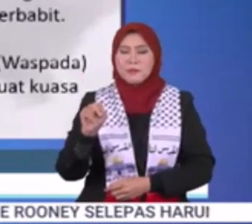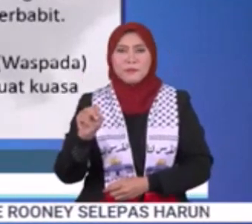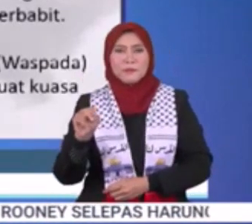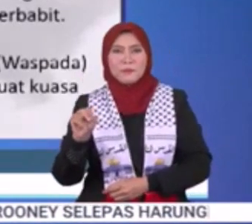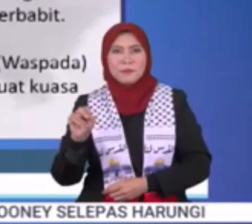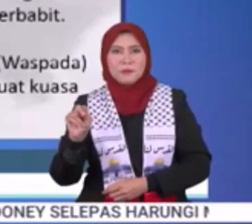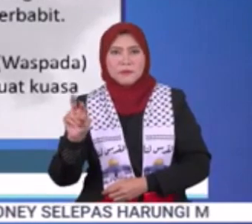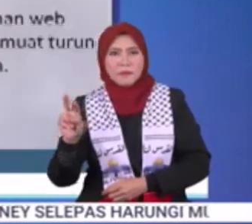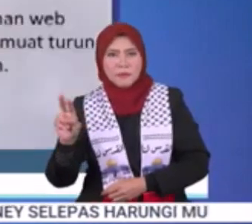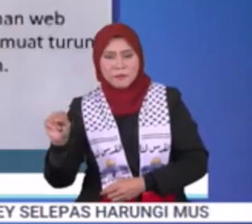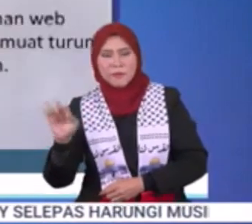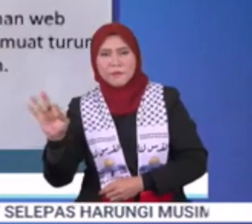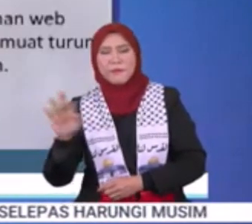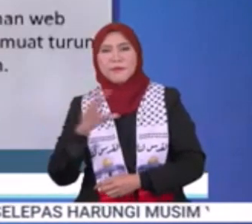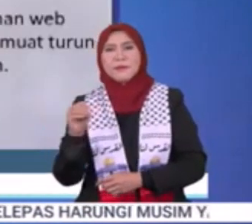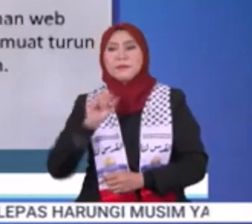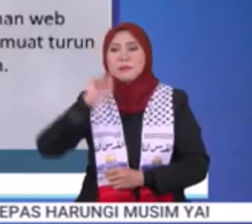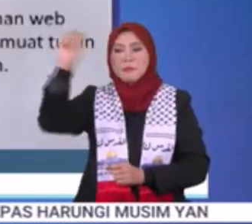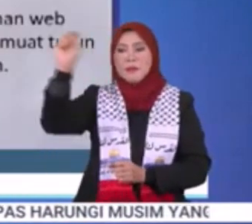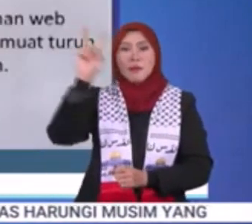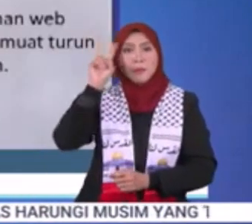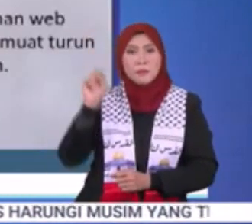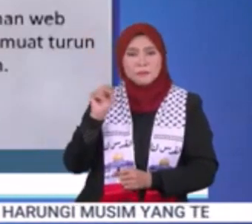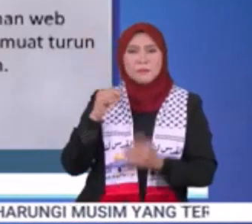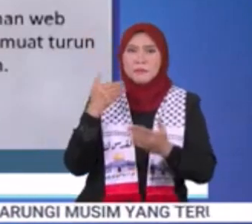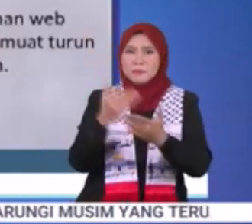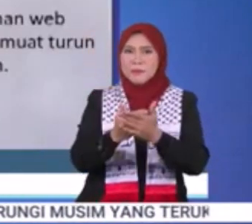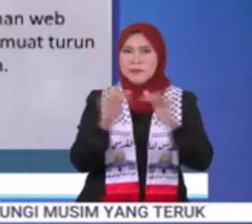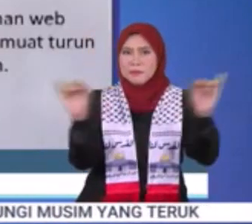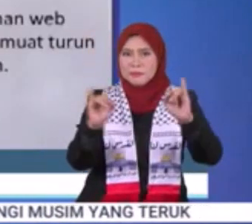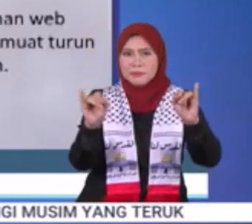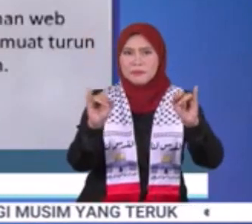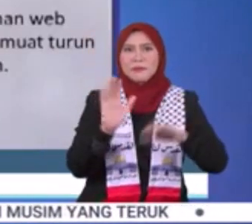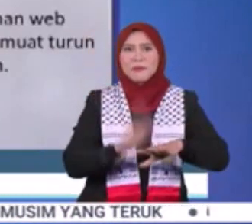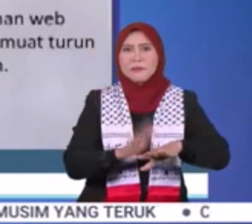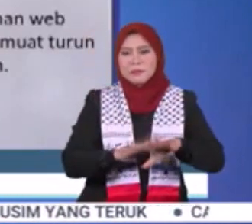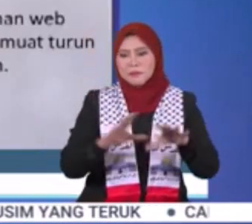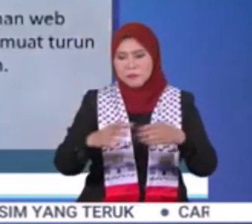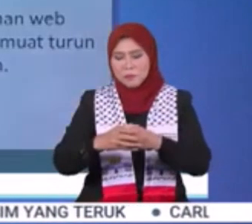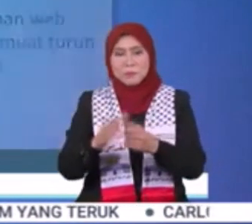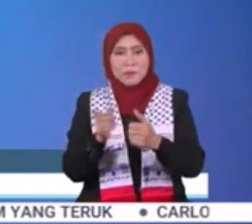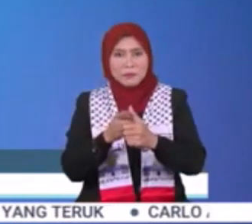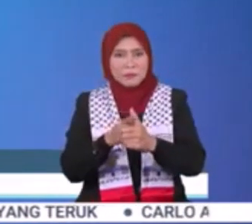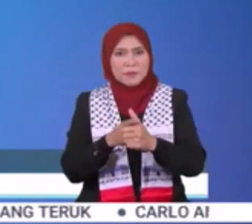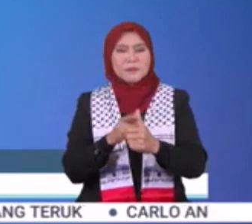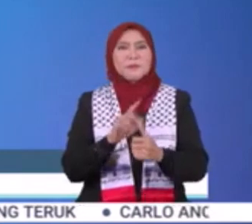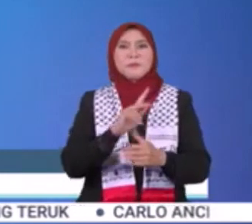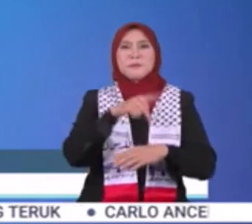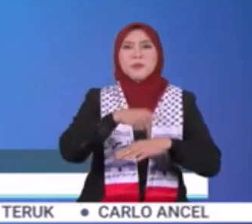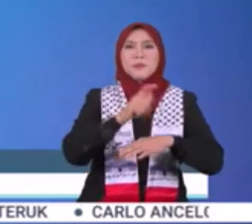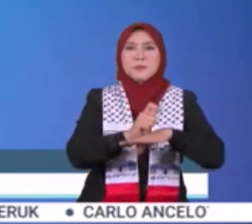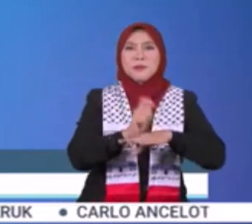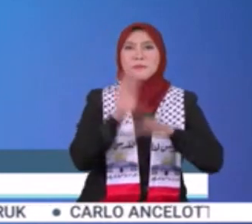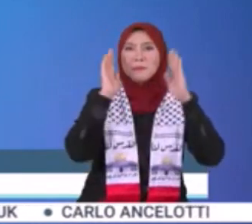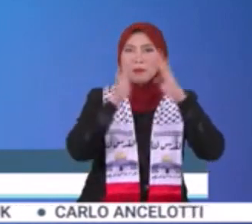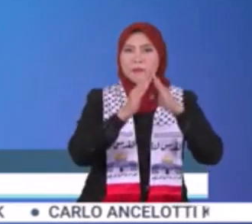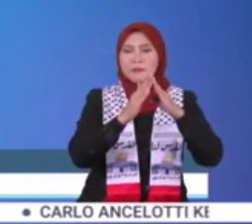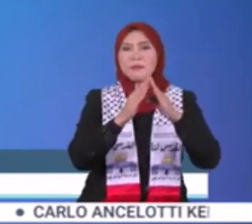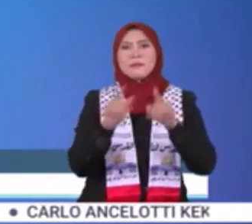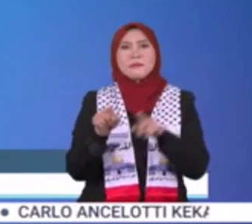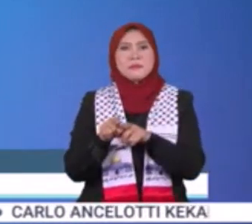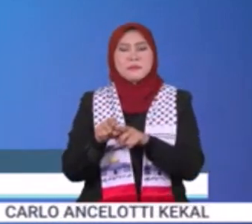perairan antara Sabah dan Vietnam hingga isnin depan manakala amaran kategori pertama melibatkan pulau tiuman di Pahang